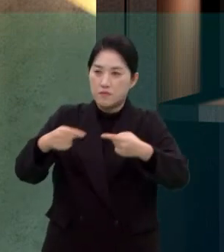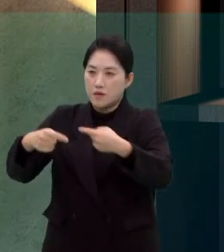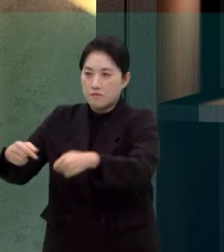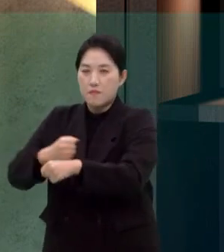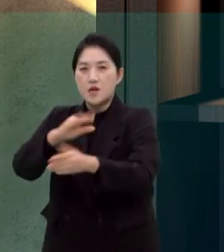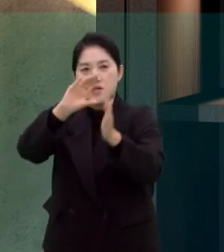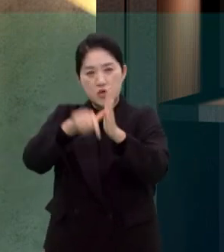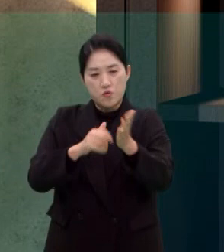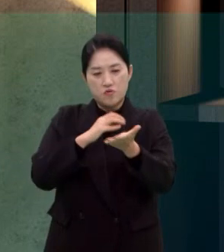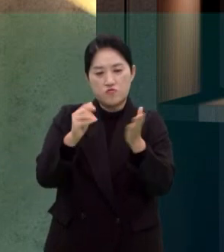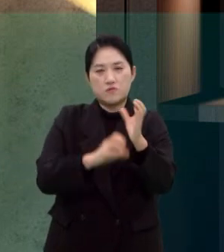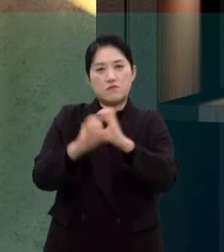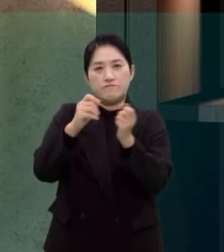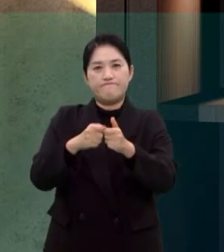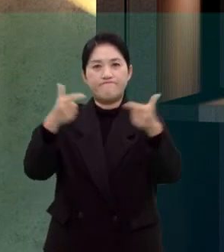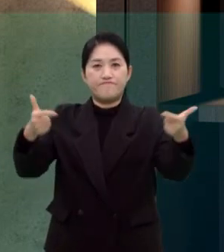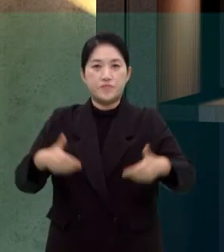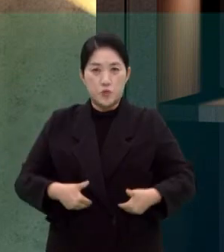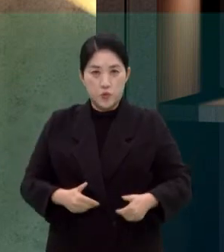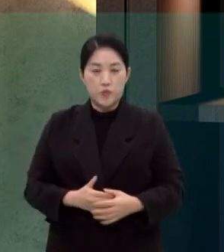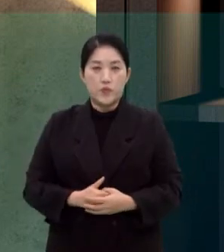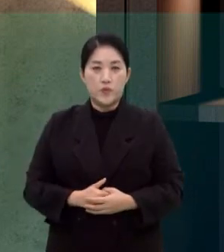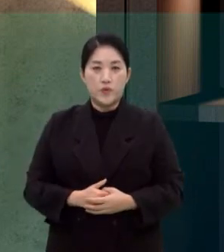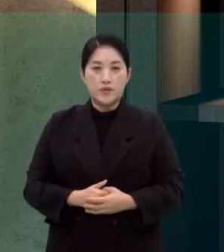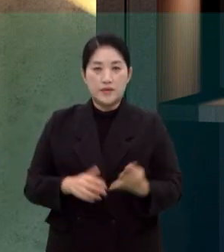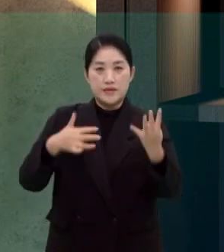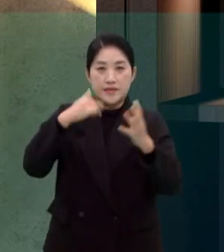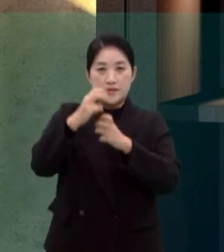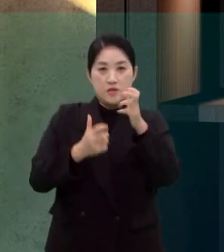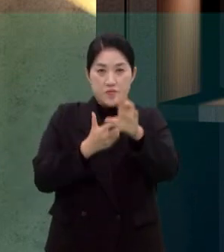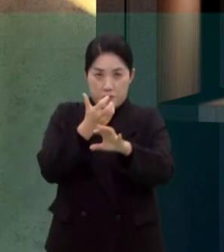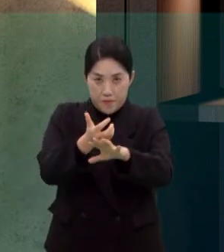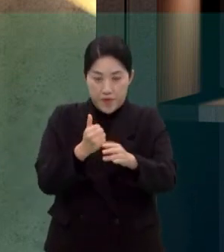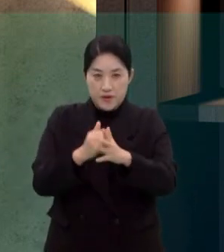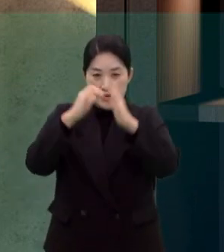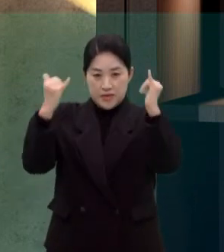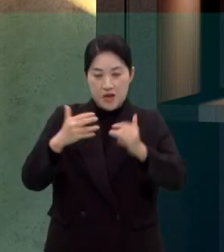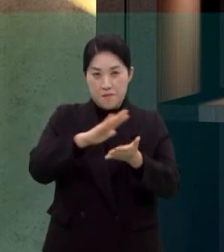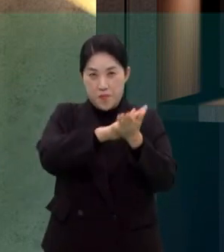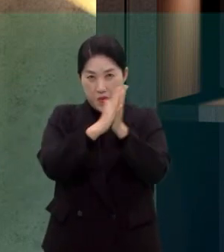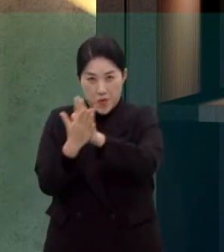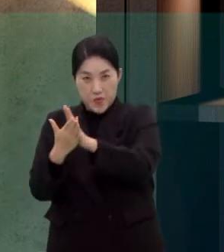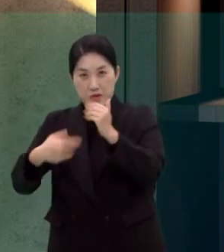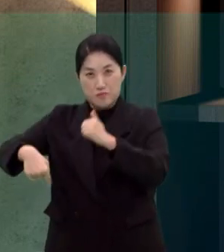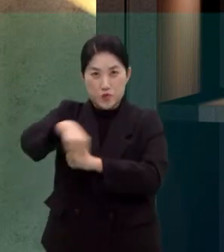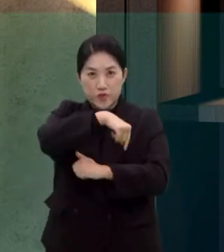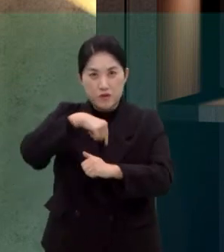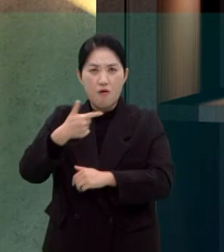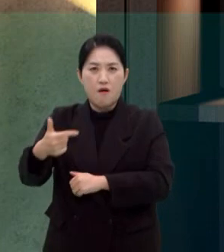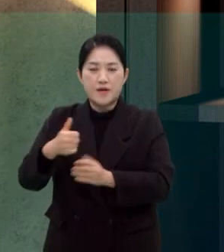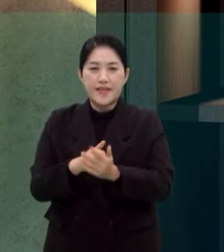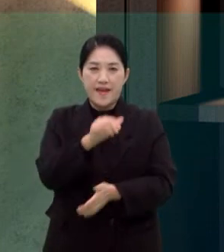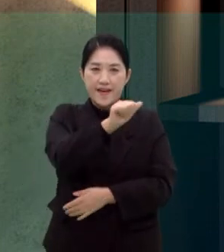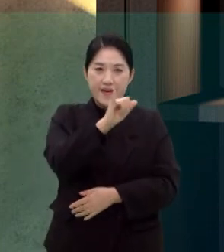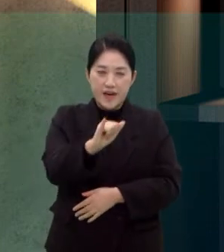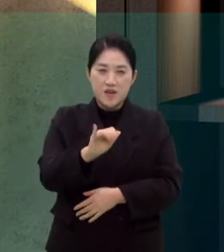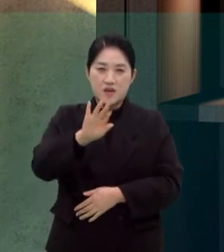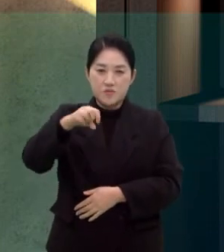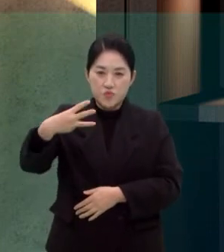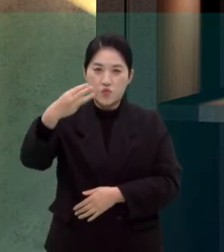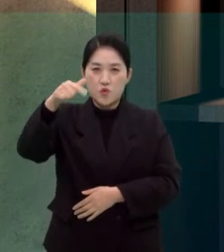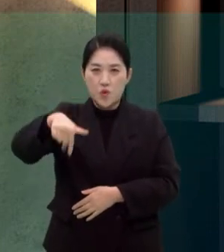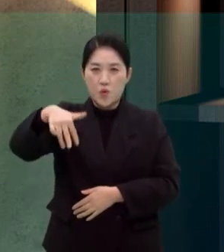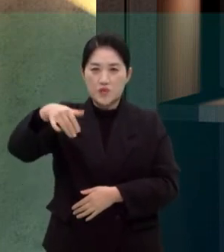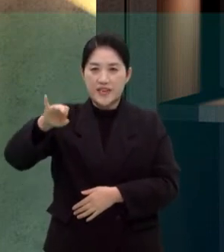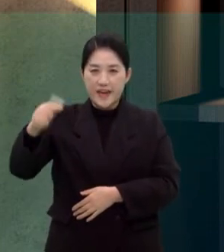기회를 늘려야만 합니다. 4차 산업혁명, 사회 변화의 물결 속에서 AI, 블록체인,